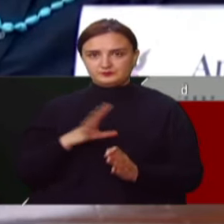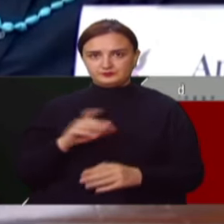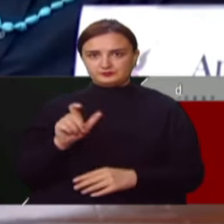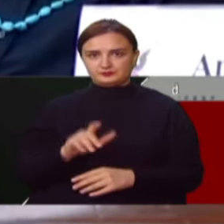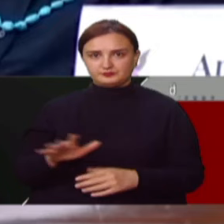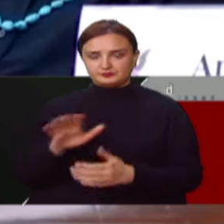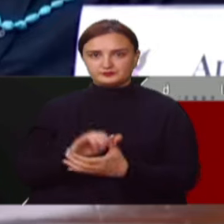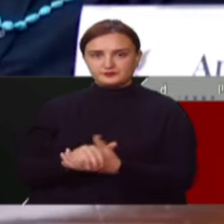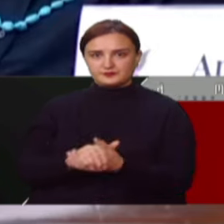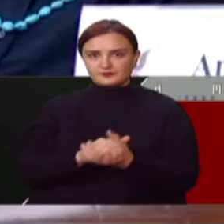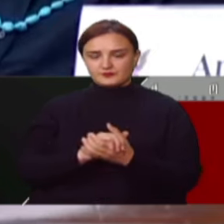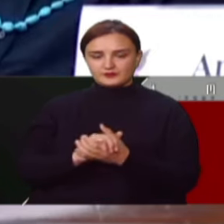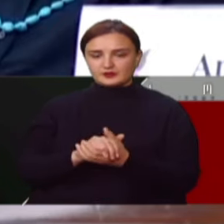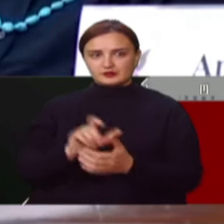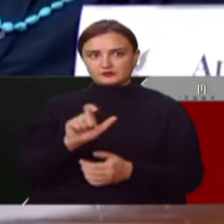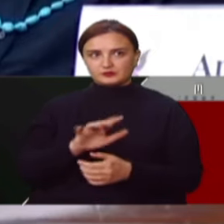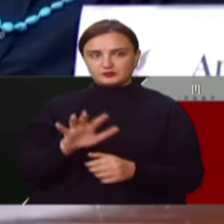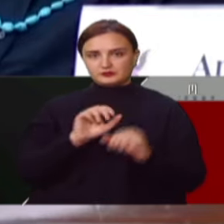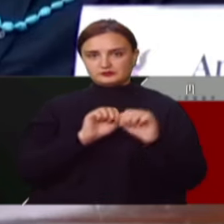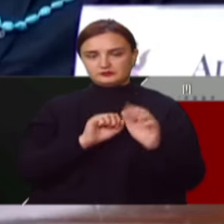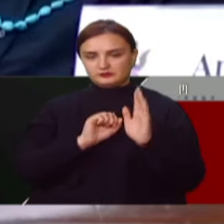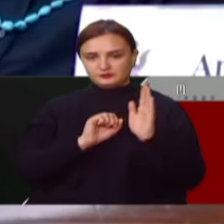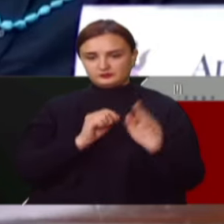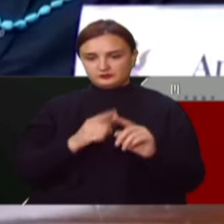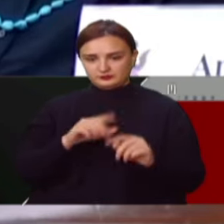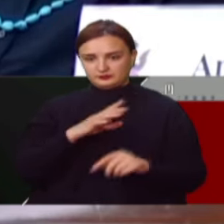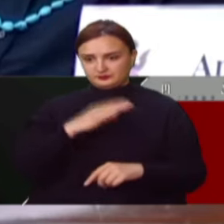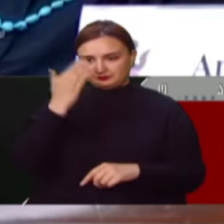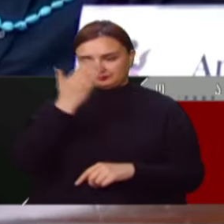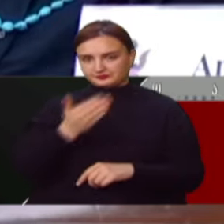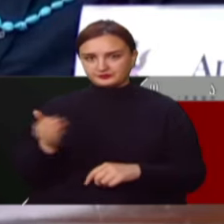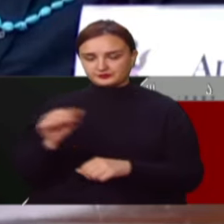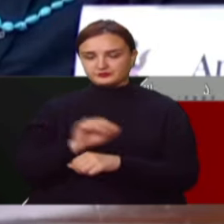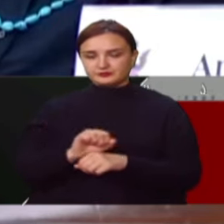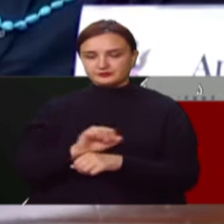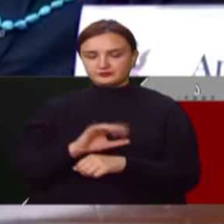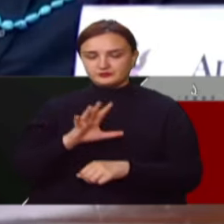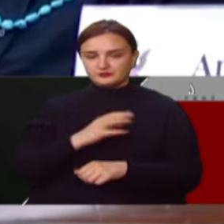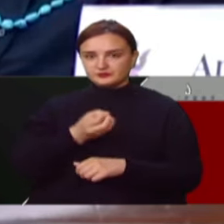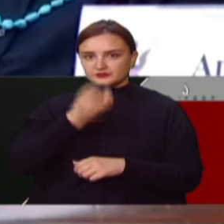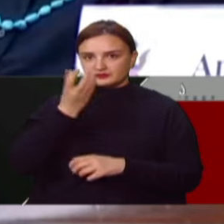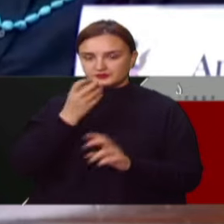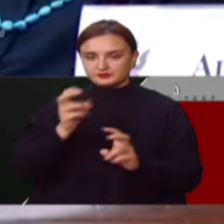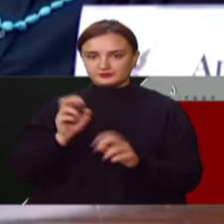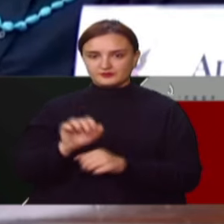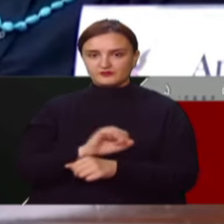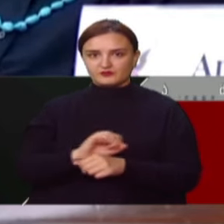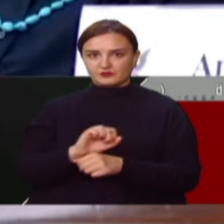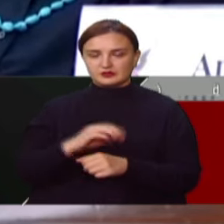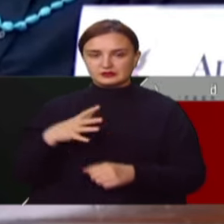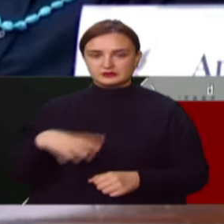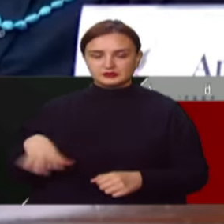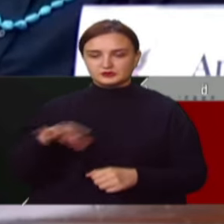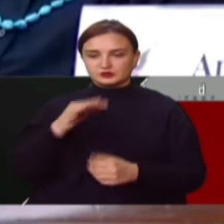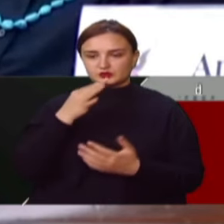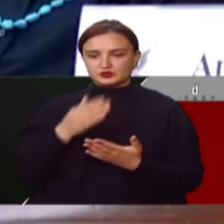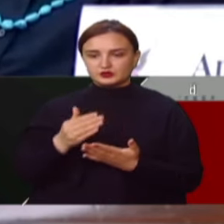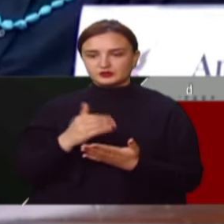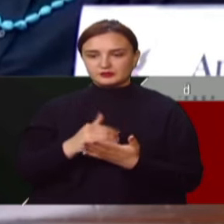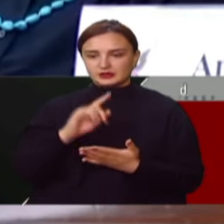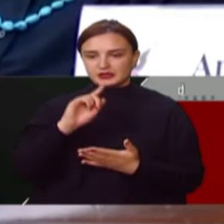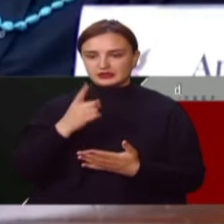ევროკავშირისკენ, პროდასავლური მომავლისკენ. ასე მოხდა სახალხო რევოლუციები. ჯერ იყო ვარდების რევოლუცია საქართველოში, შემდეგ კი დაახლოებით